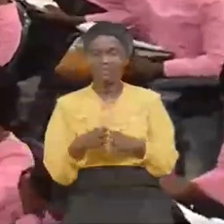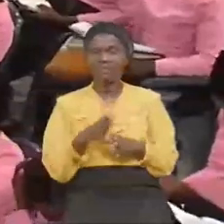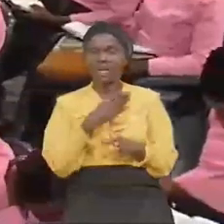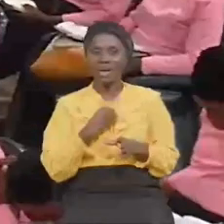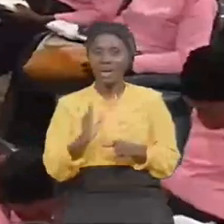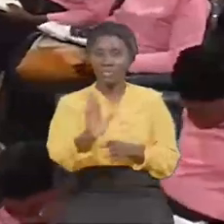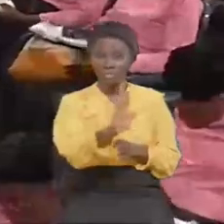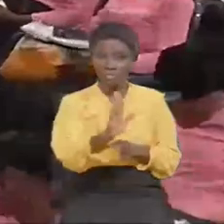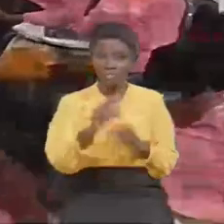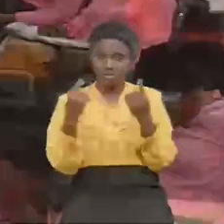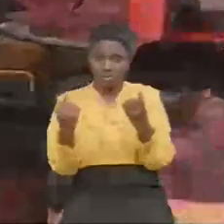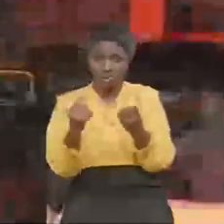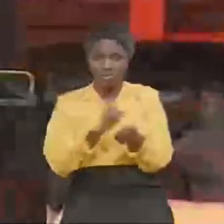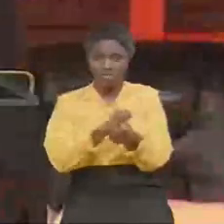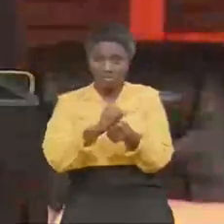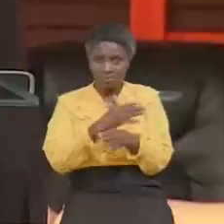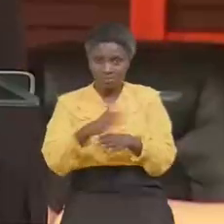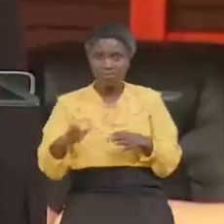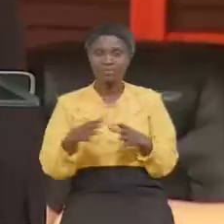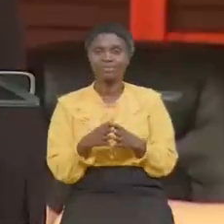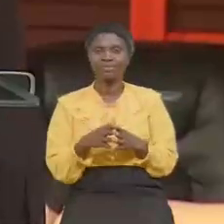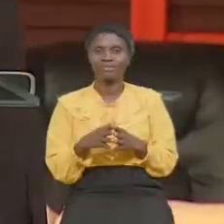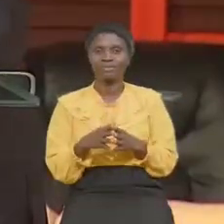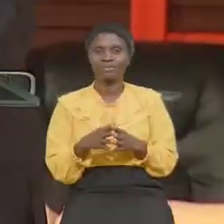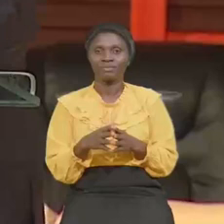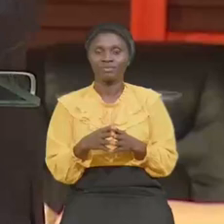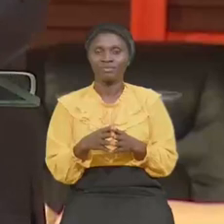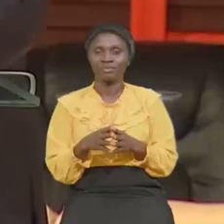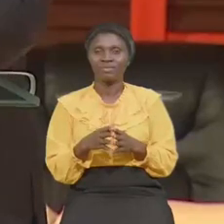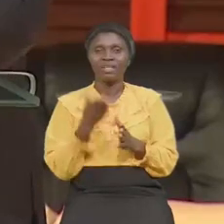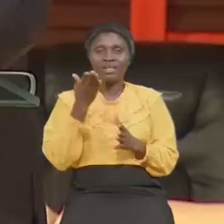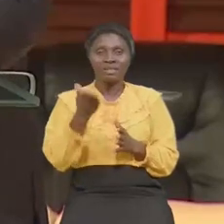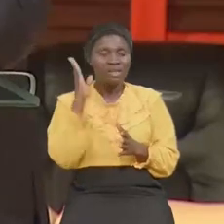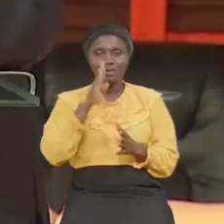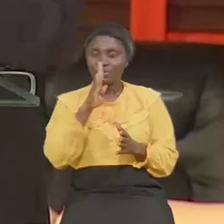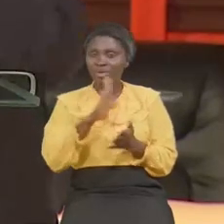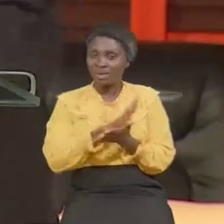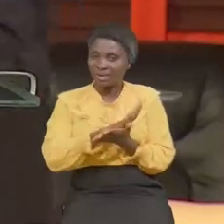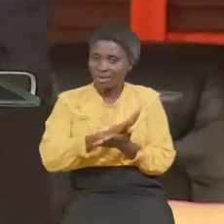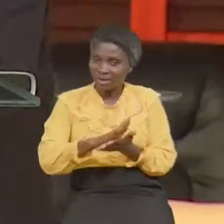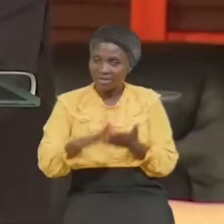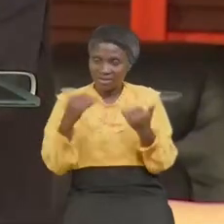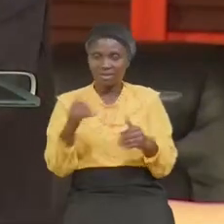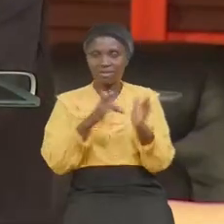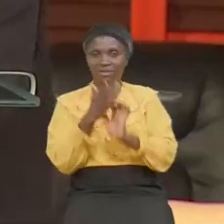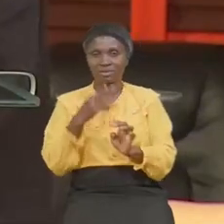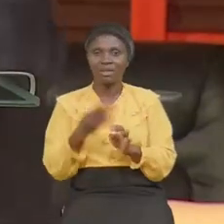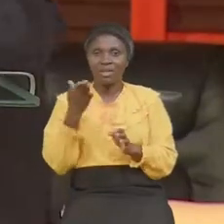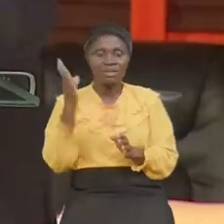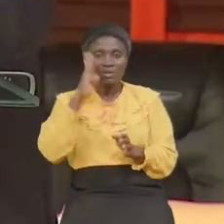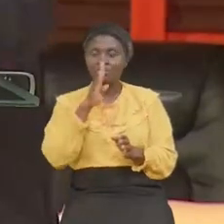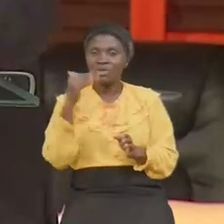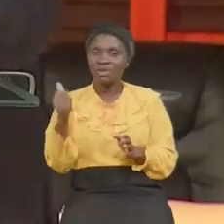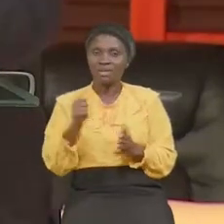est expié. Il y aura une purification maintenant même. Il y aura une circoncision maintenant